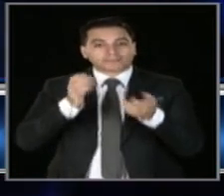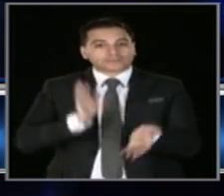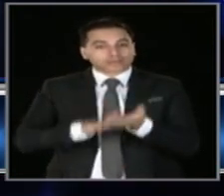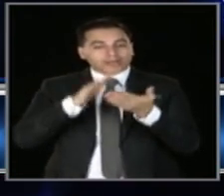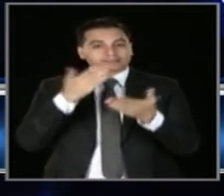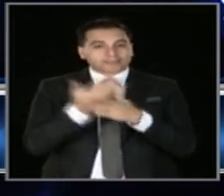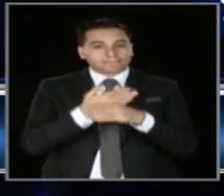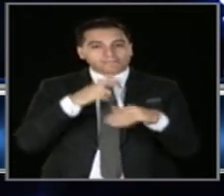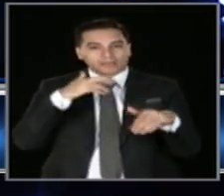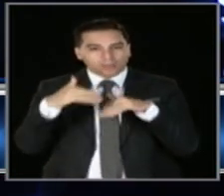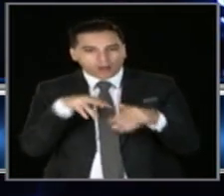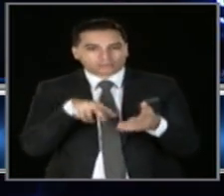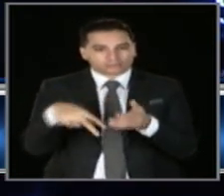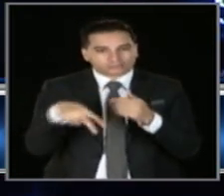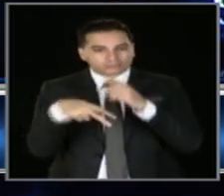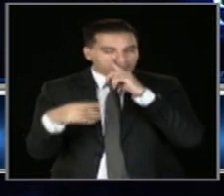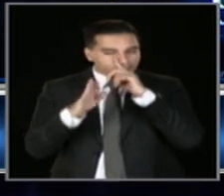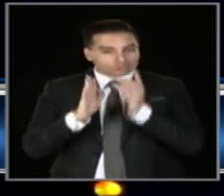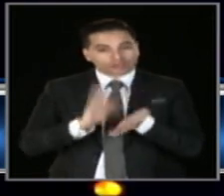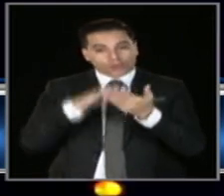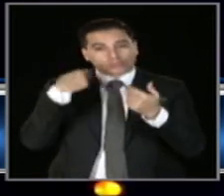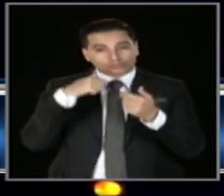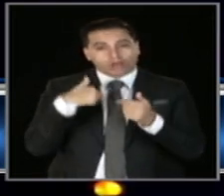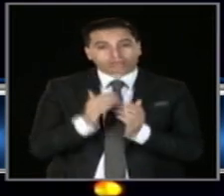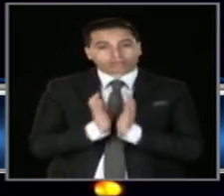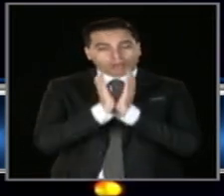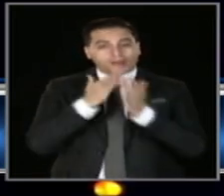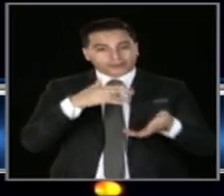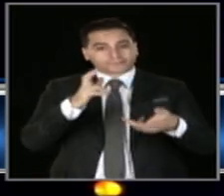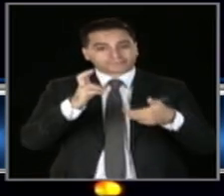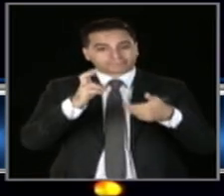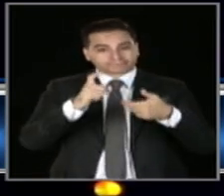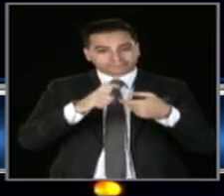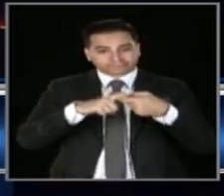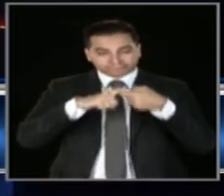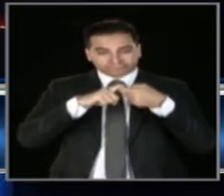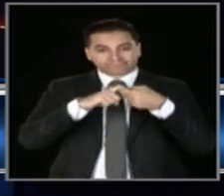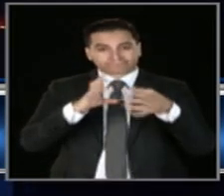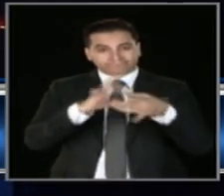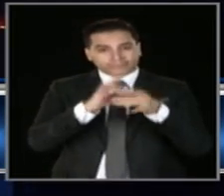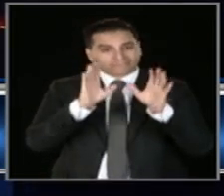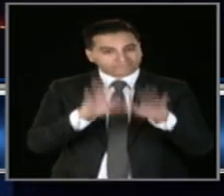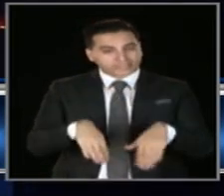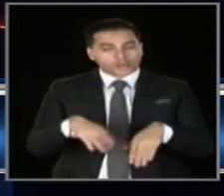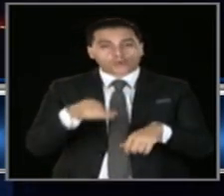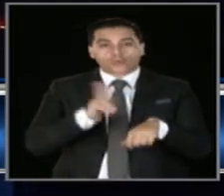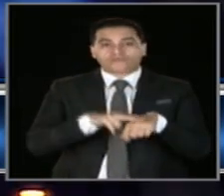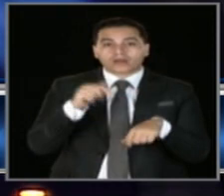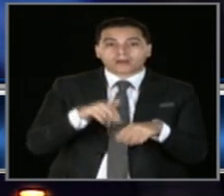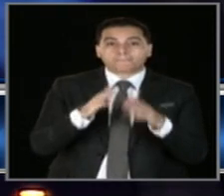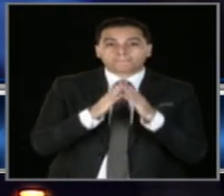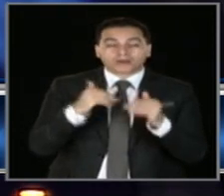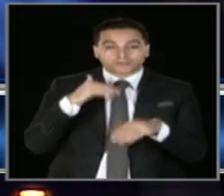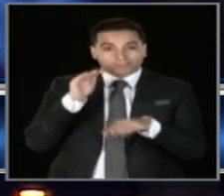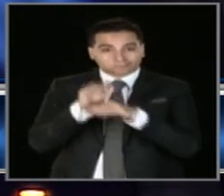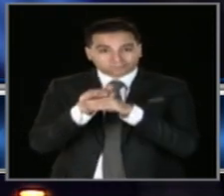التعليم إحنا كتضامن بنتعهد بيها. أما في مكان التعليم اللي نانسي بتقول عليه، سواء منح داخل جمهورية مصر العربية